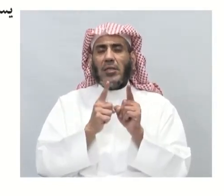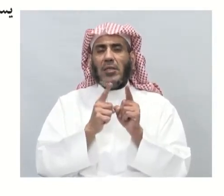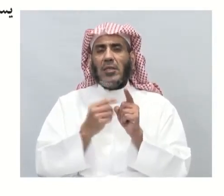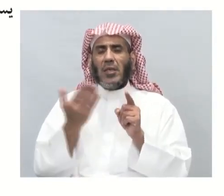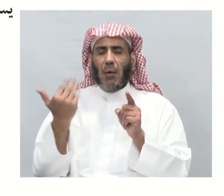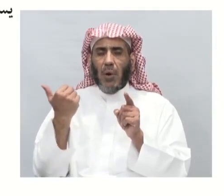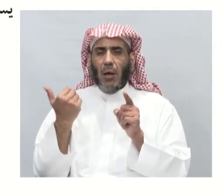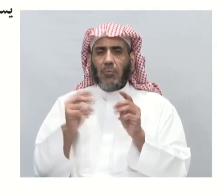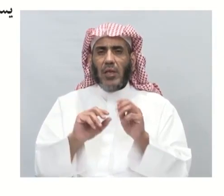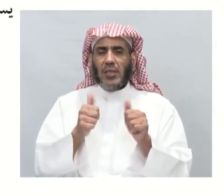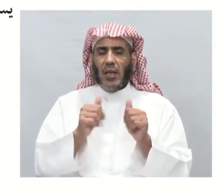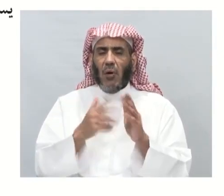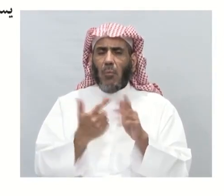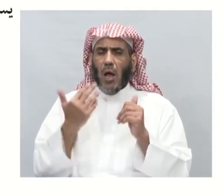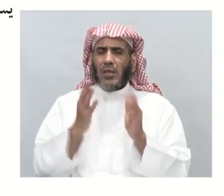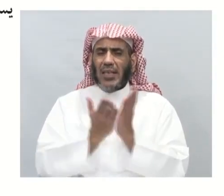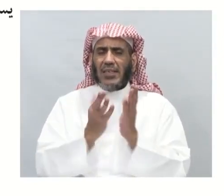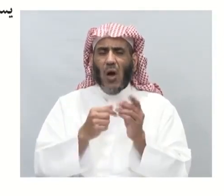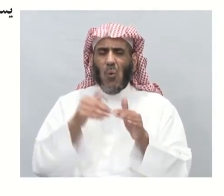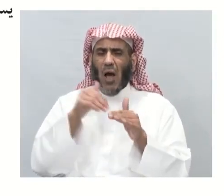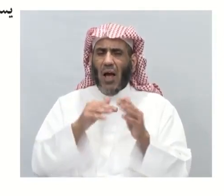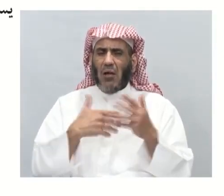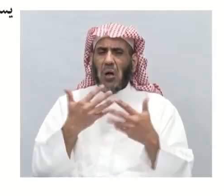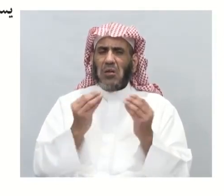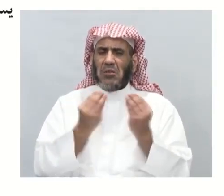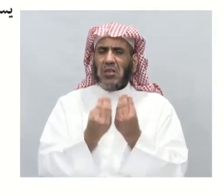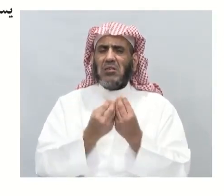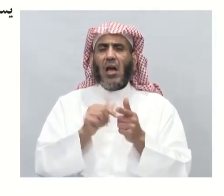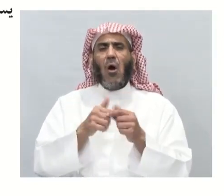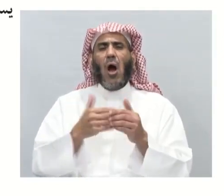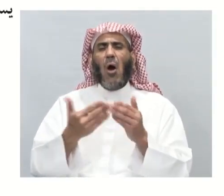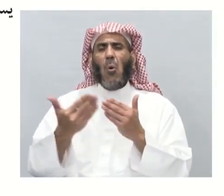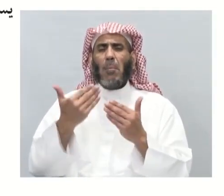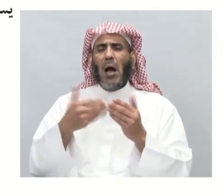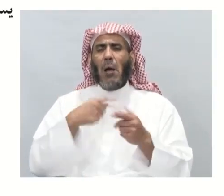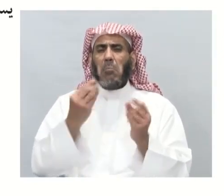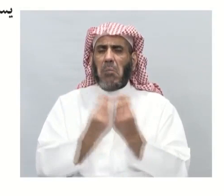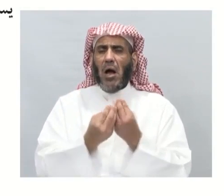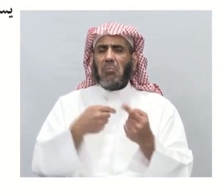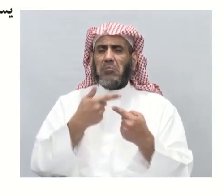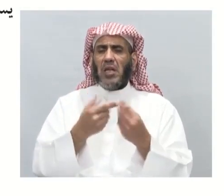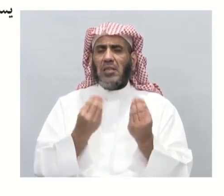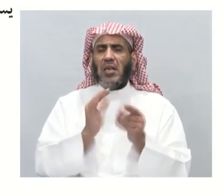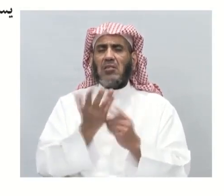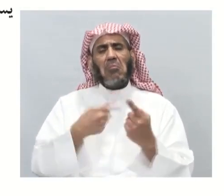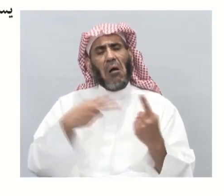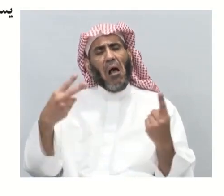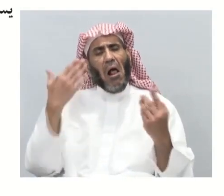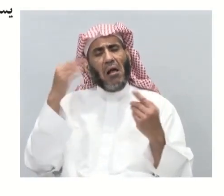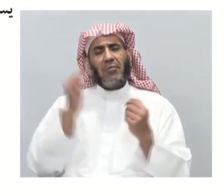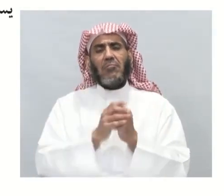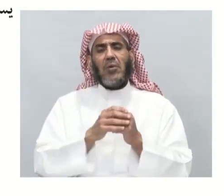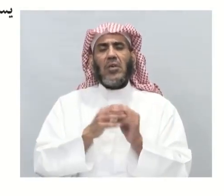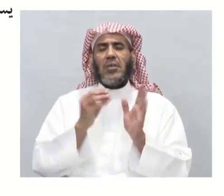قبل بدايه الدرس او اثناء او كذلك بعد بدايه الدرس تعد من وسائل المساعده ولاحظ هذه جعلها